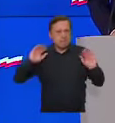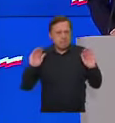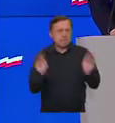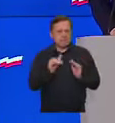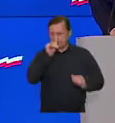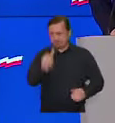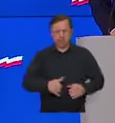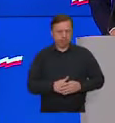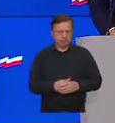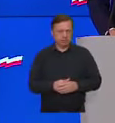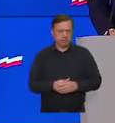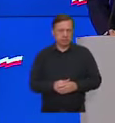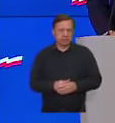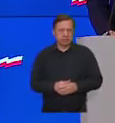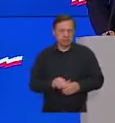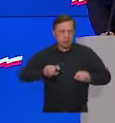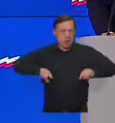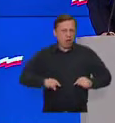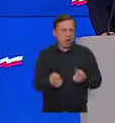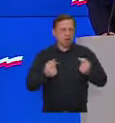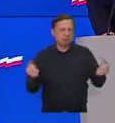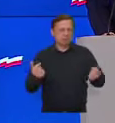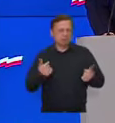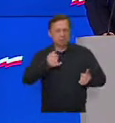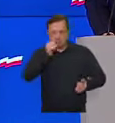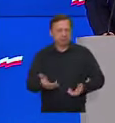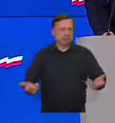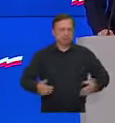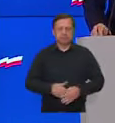taki stosunkowo zorganizowany, tak można powiedzieć.